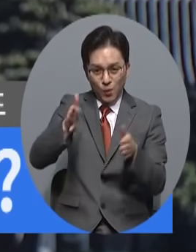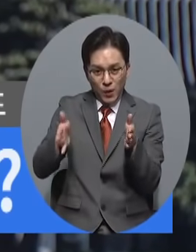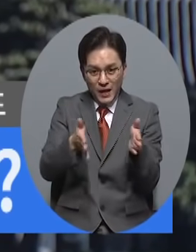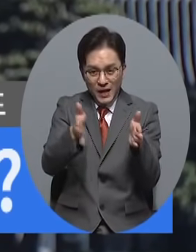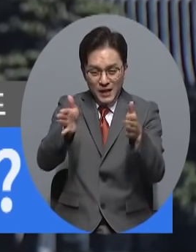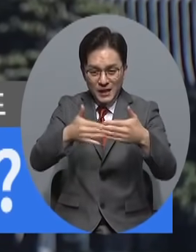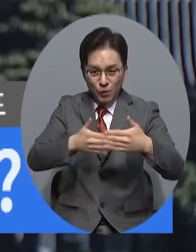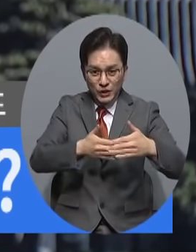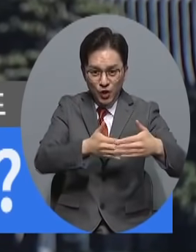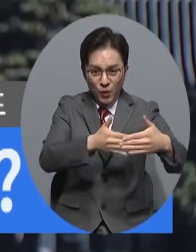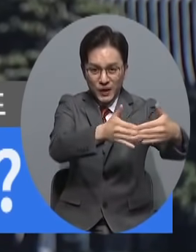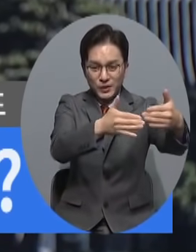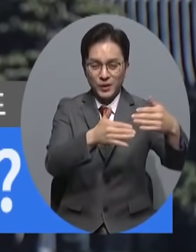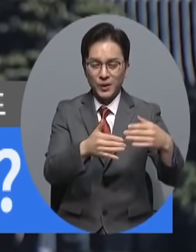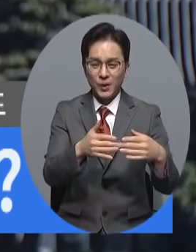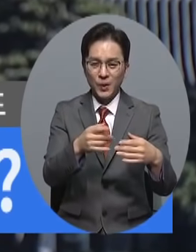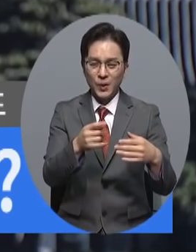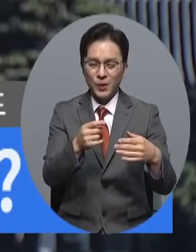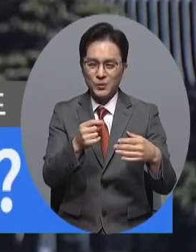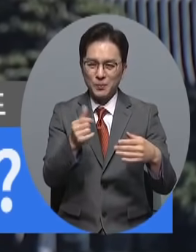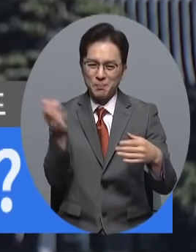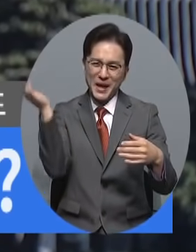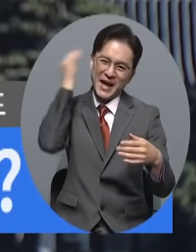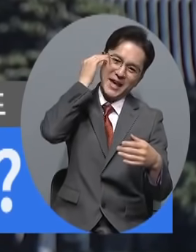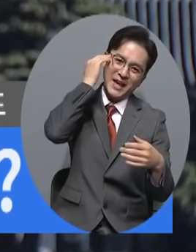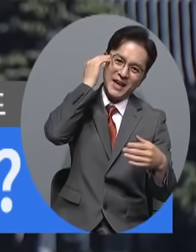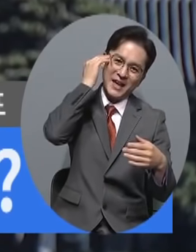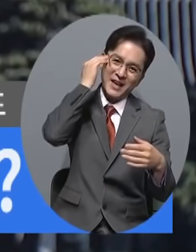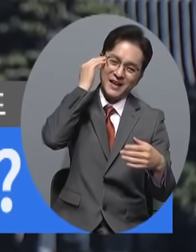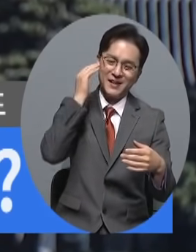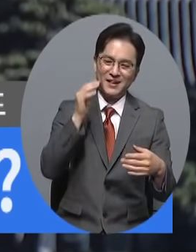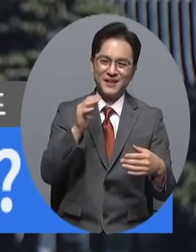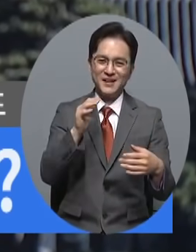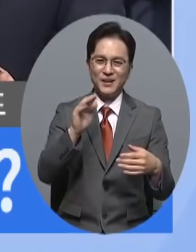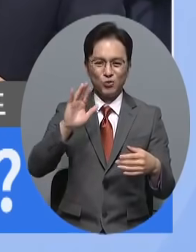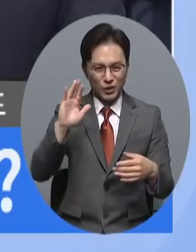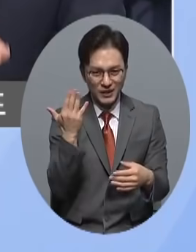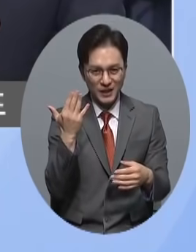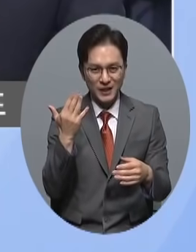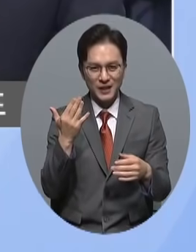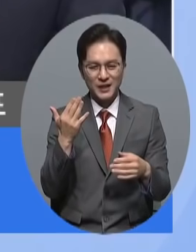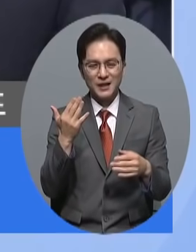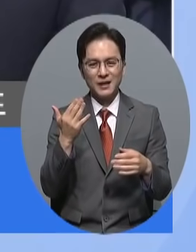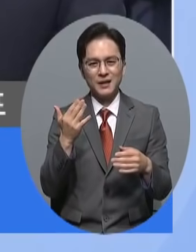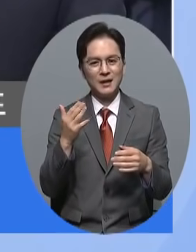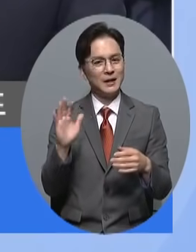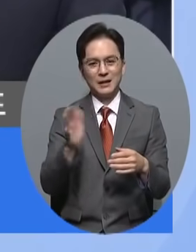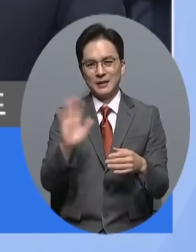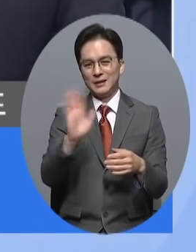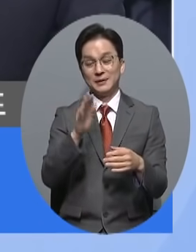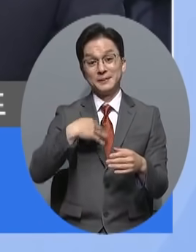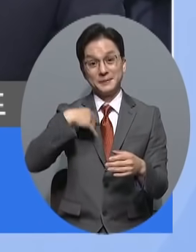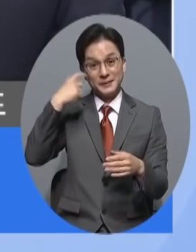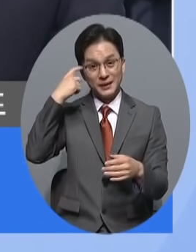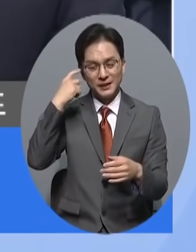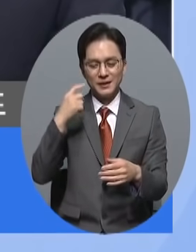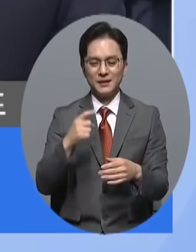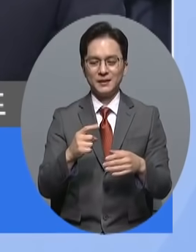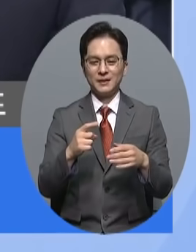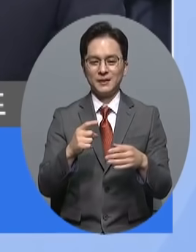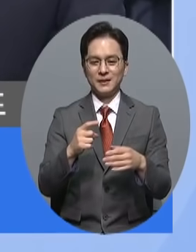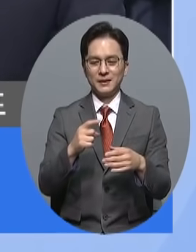자기의 치적에 가깝다. 오히려 모범 사례다 이렇게 이야기하고 있고 야당의 입장에서는 이것이 게이트에 가깝다고